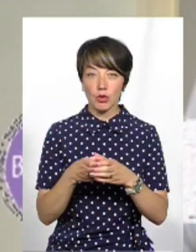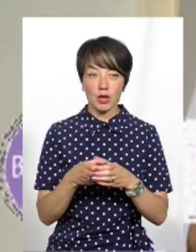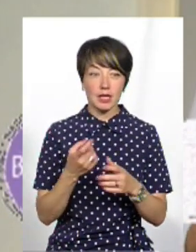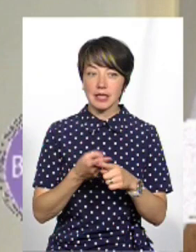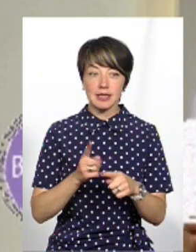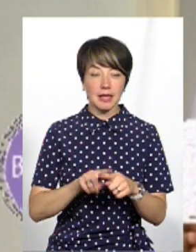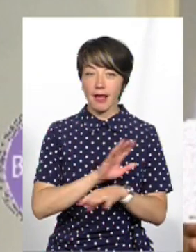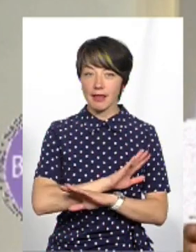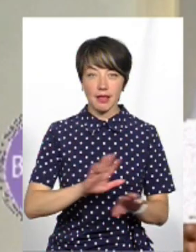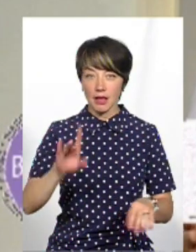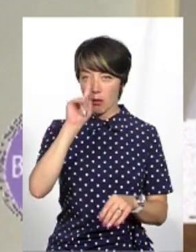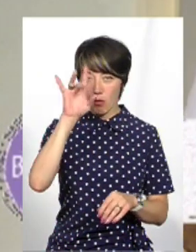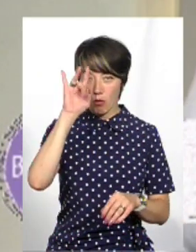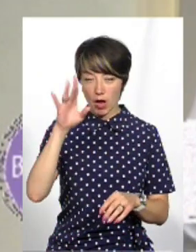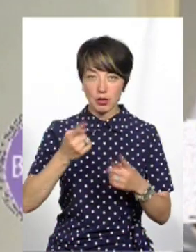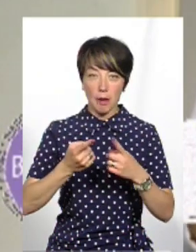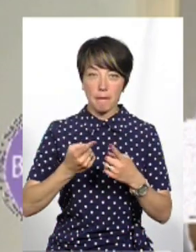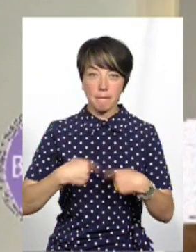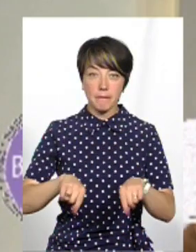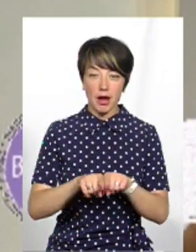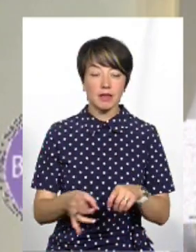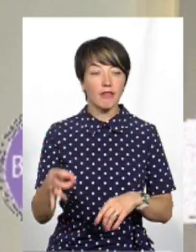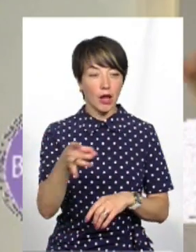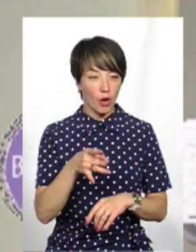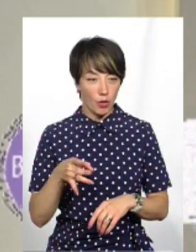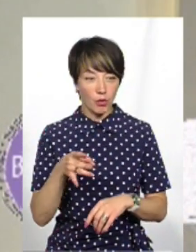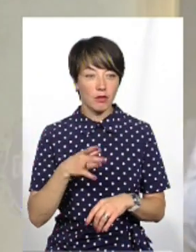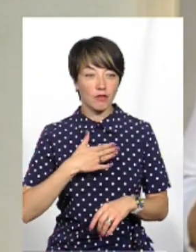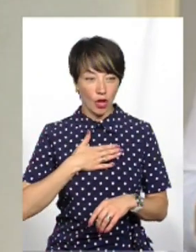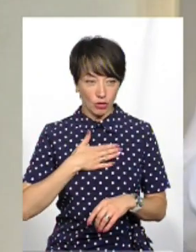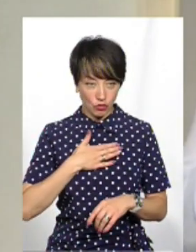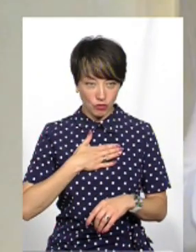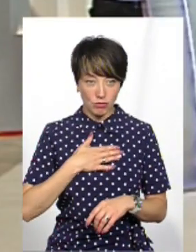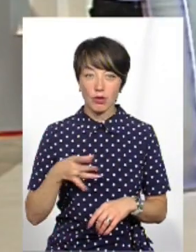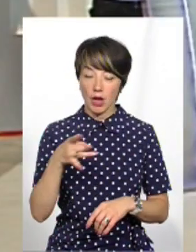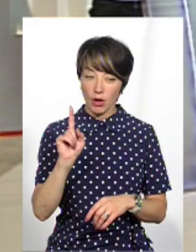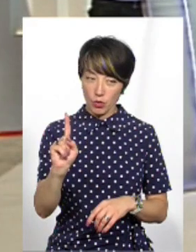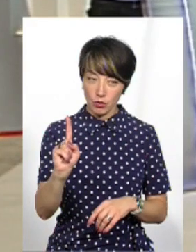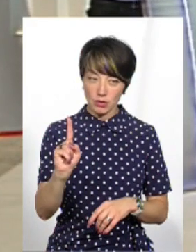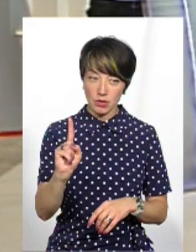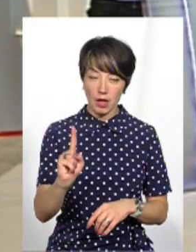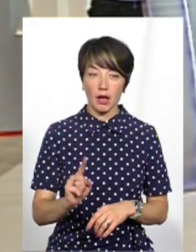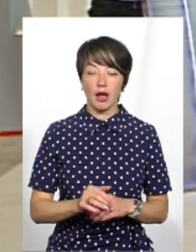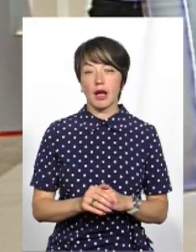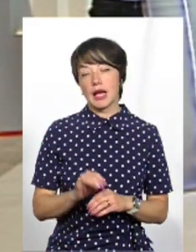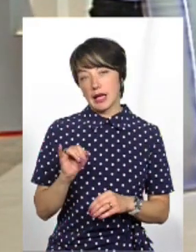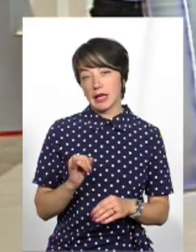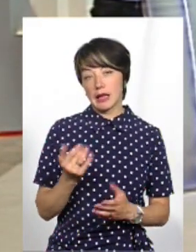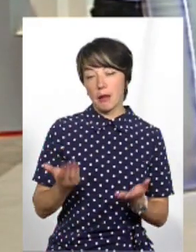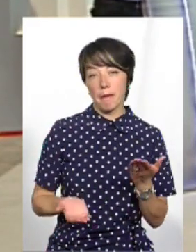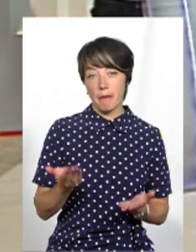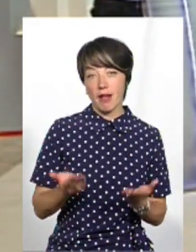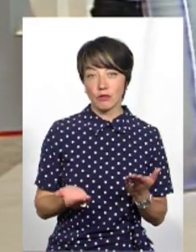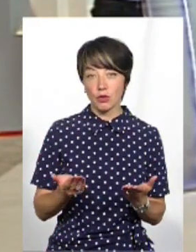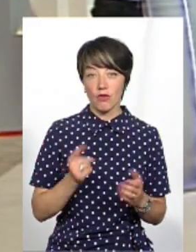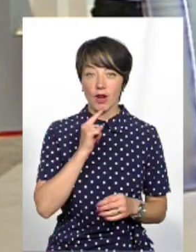не найпопулярніша партія в нашому в регіоні. Так само, ну, в нашому регіоні. В нашому регіоні, тобто. І, ну, напевно, що,